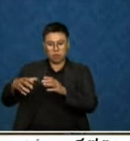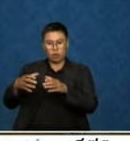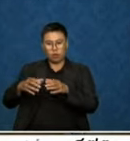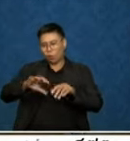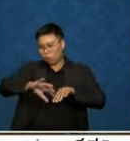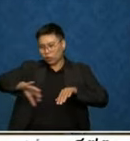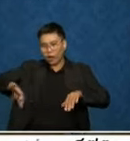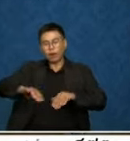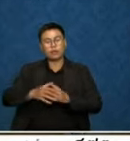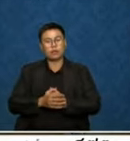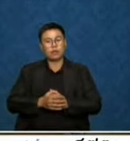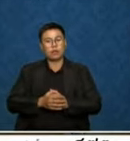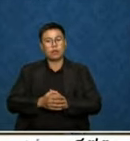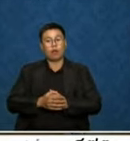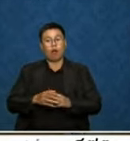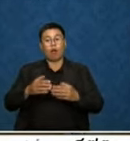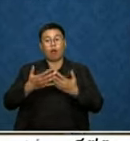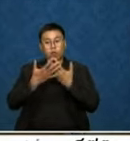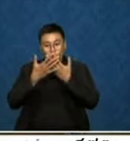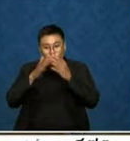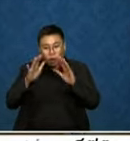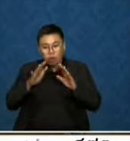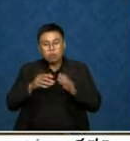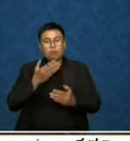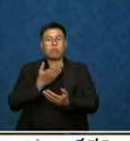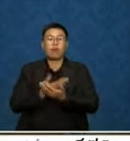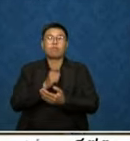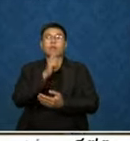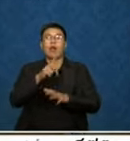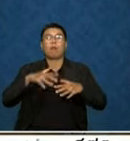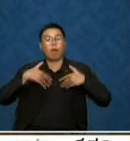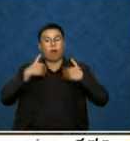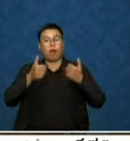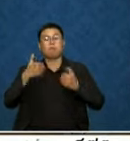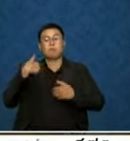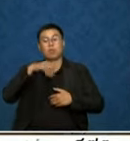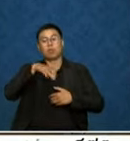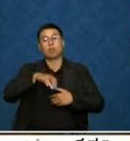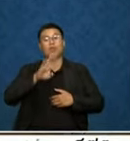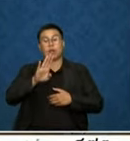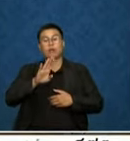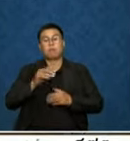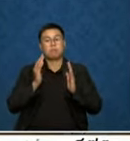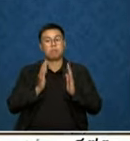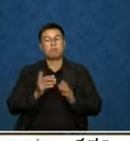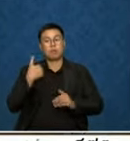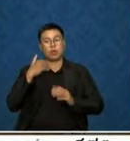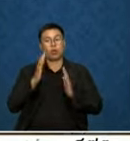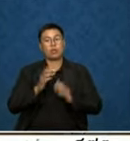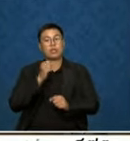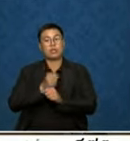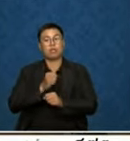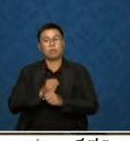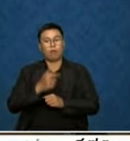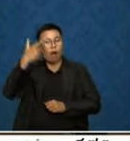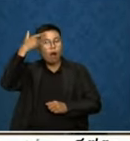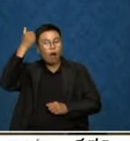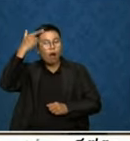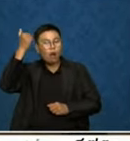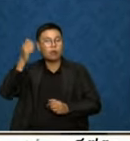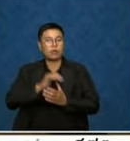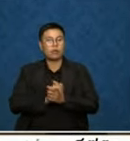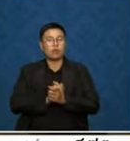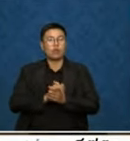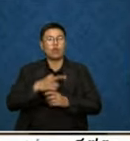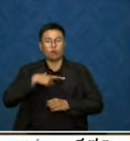านออกมาใช้เงินอย่างสบายเนี่ยแล้วถ้าเป็นแบบนี้ผมเชื่อว่ามีอีกหลายบริษัทมีอีกหลายคนที่ฉลาดเนี่ยมันจะช่อโ